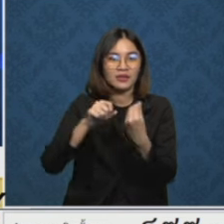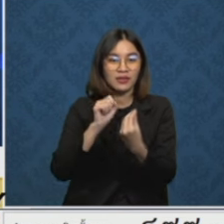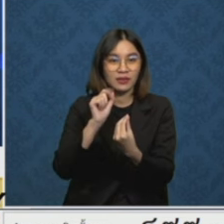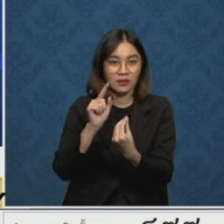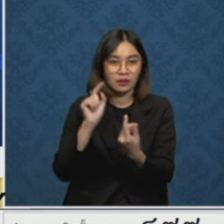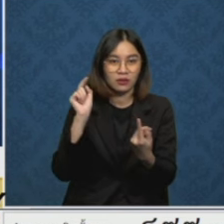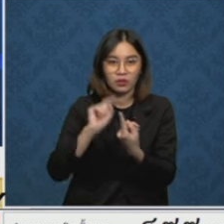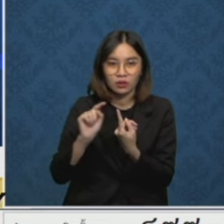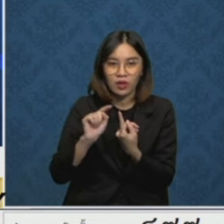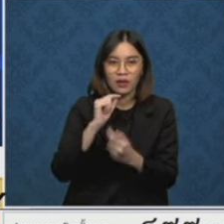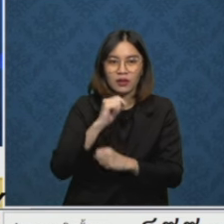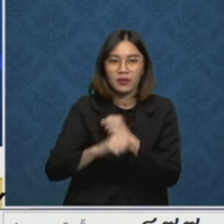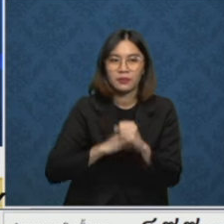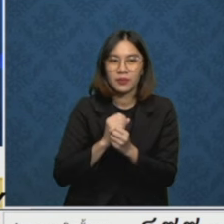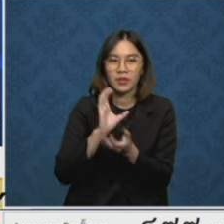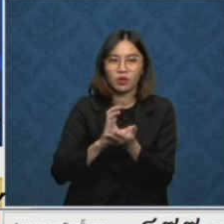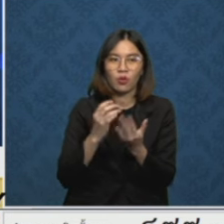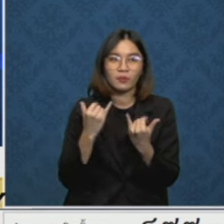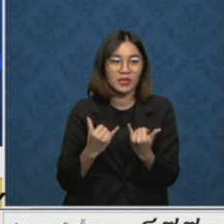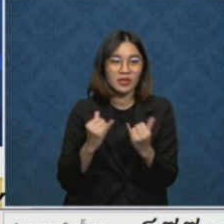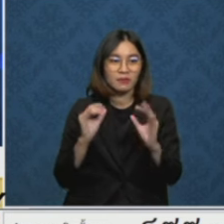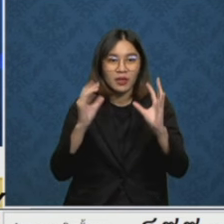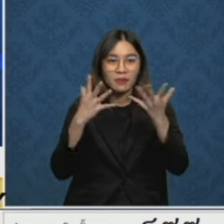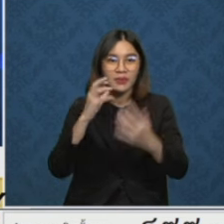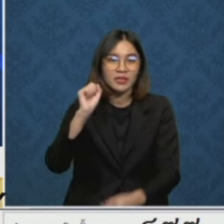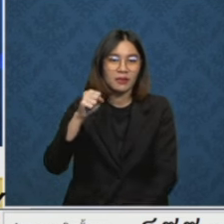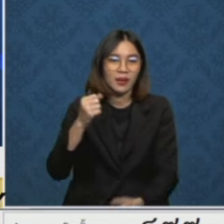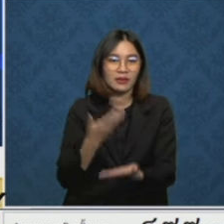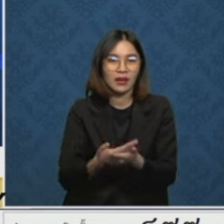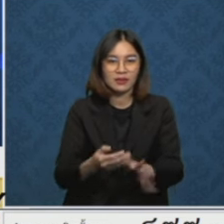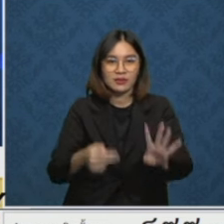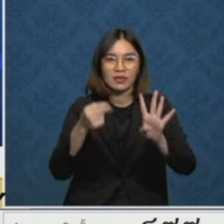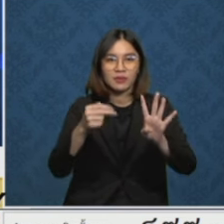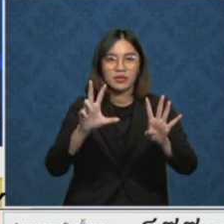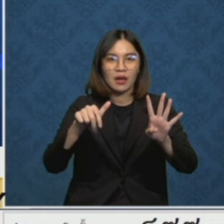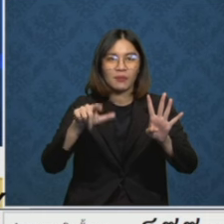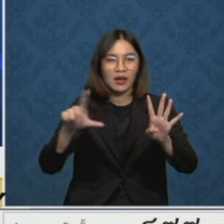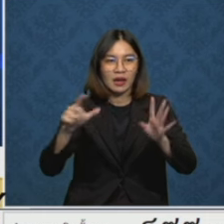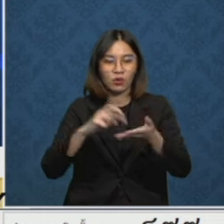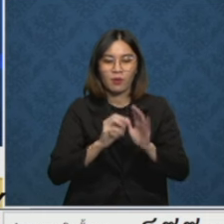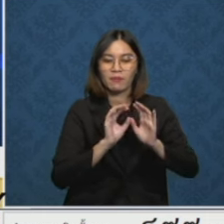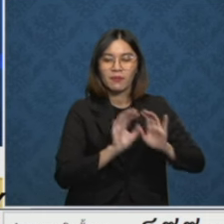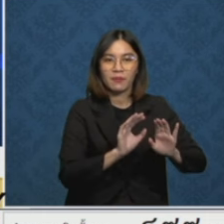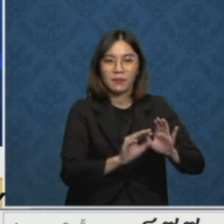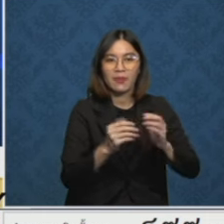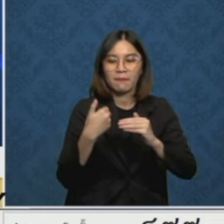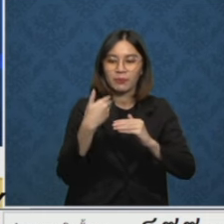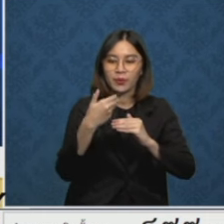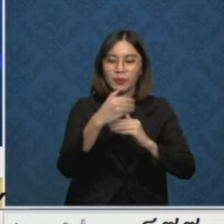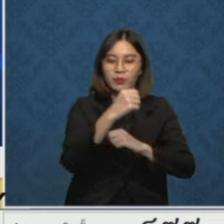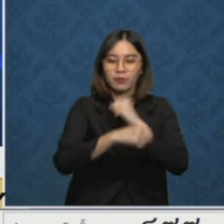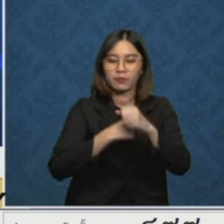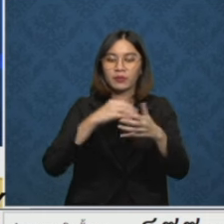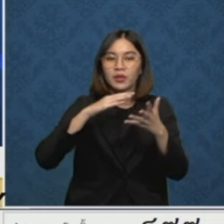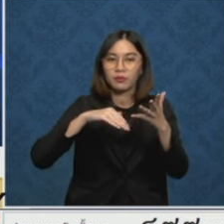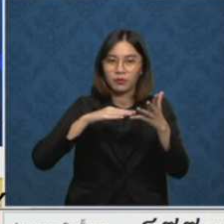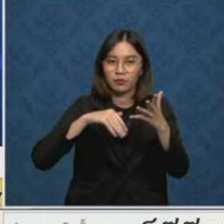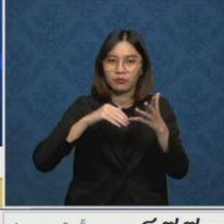วงปีงบประมาณนี้ใช่หรือไม่ 43,000 ล้านบาทก็ต้องถูกกักเอาไว้ไปจนถึงปลายปีอยู่ดี